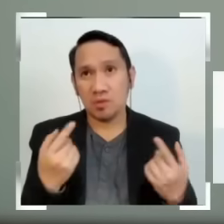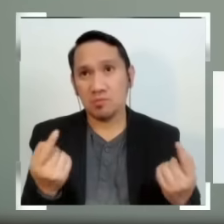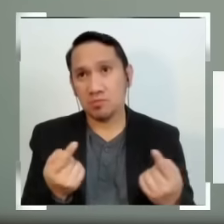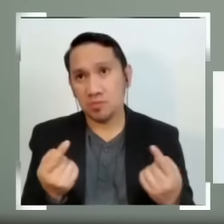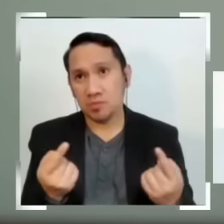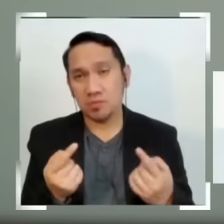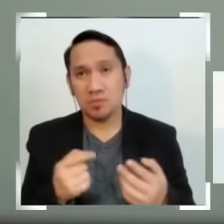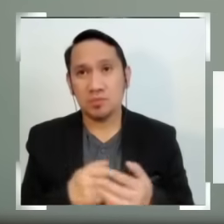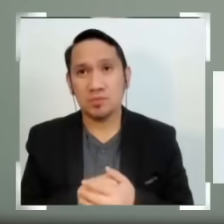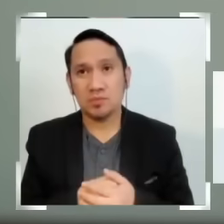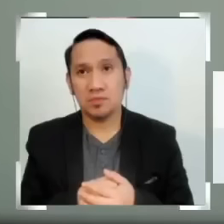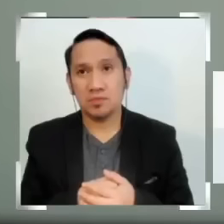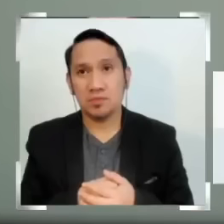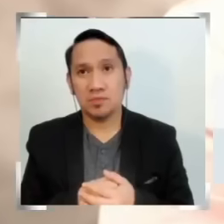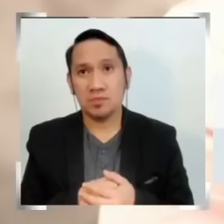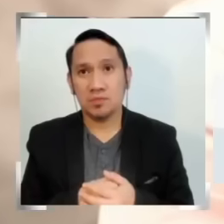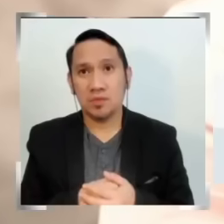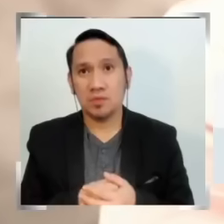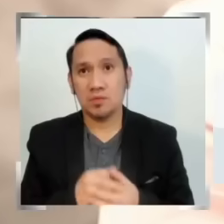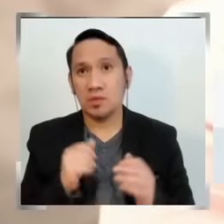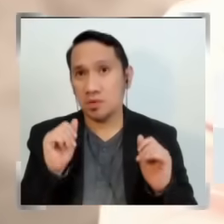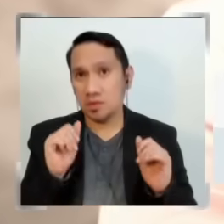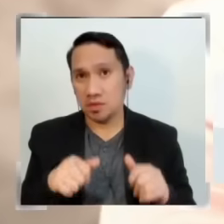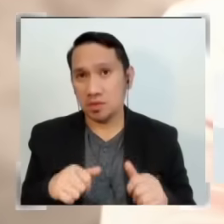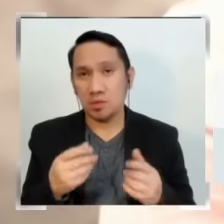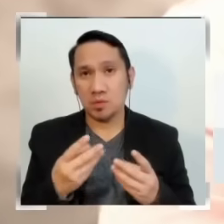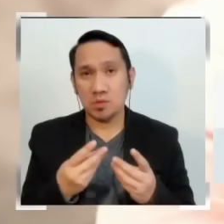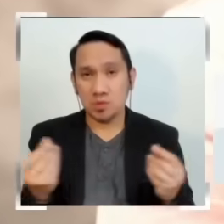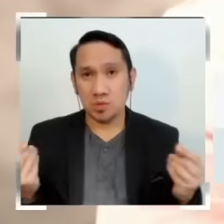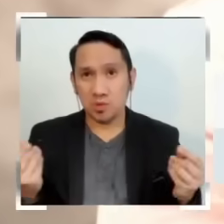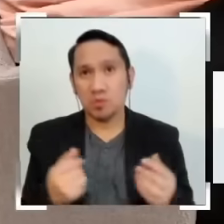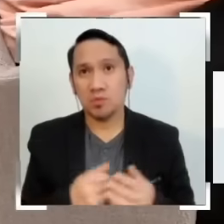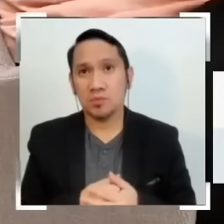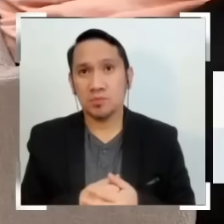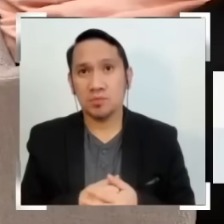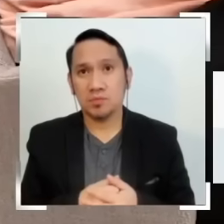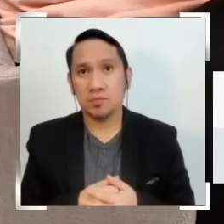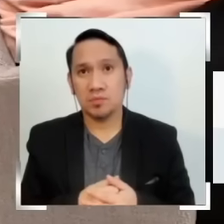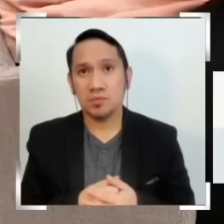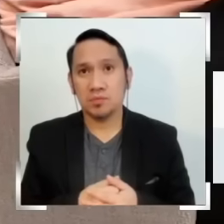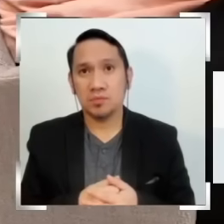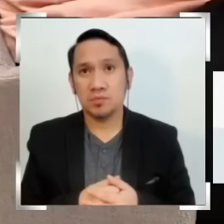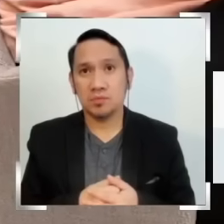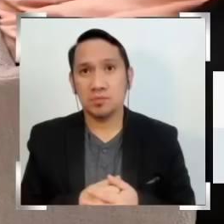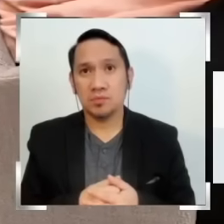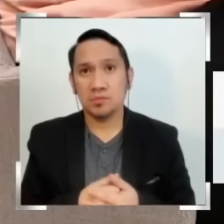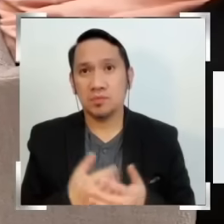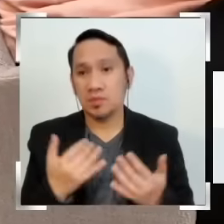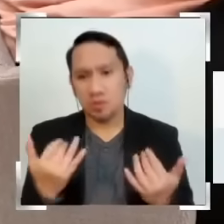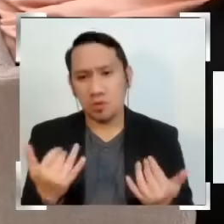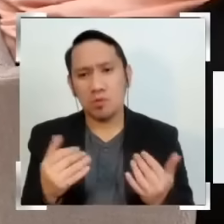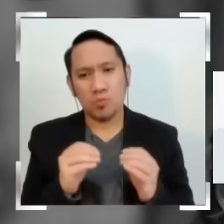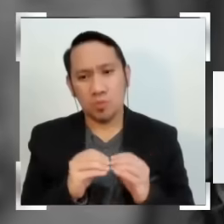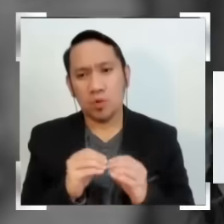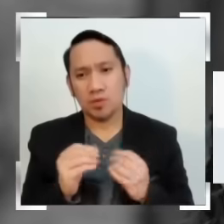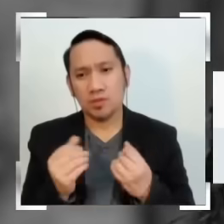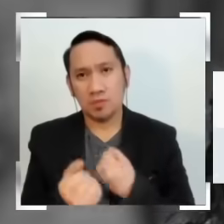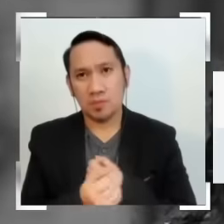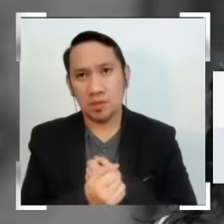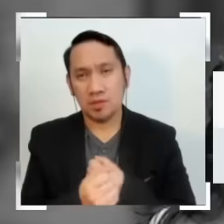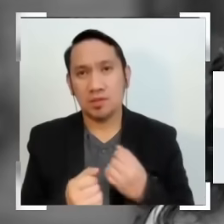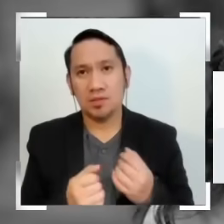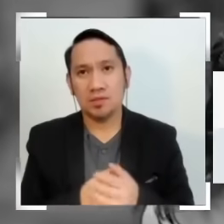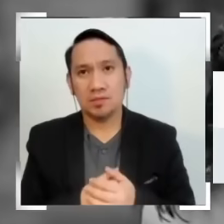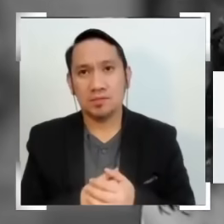you are able to surpass or overcome. Tayo sa US. Doon naman kita mas minahal after. Hold naman. At